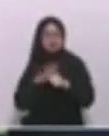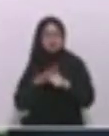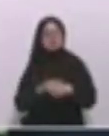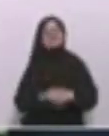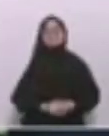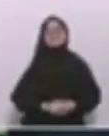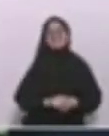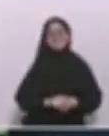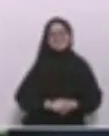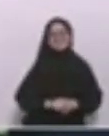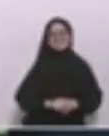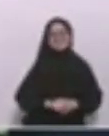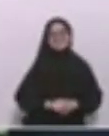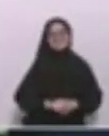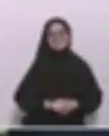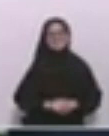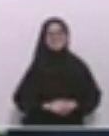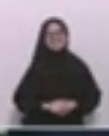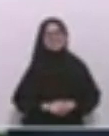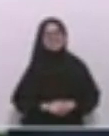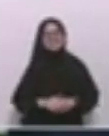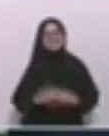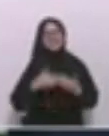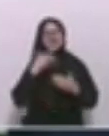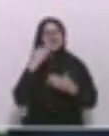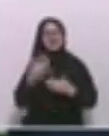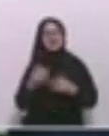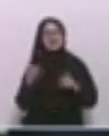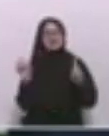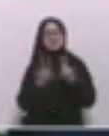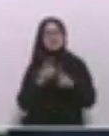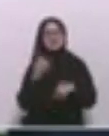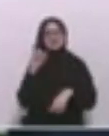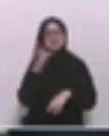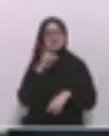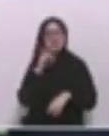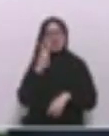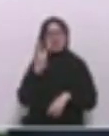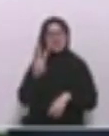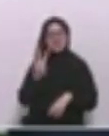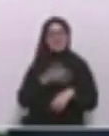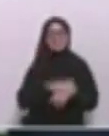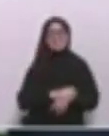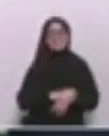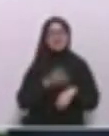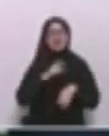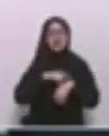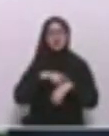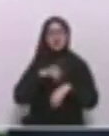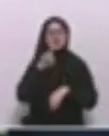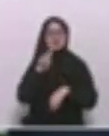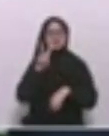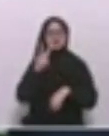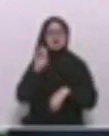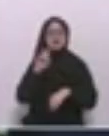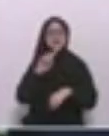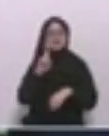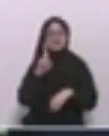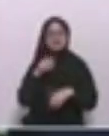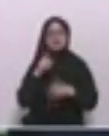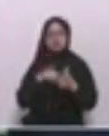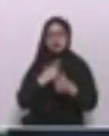cukup selanjutnya paslon nomor urut 3 kami persilakan untuk menjawab waktu menjawab 120 detik dimulai dari